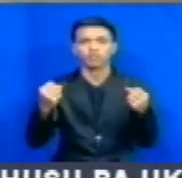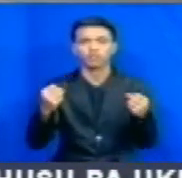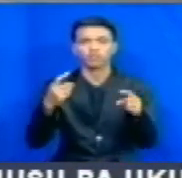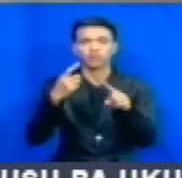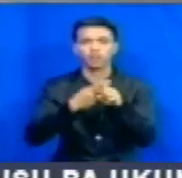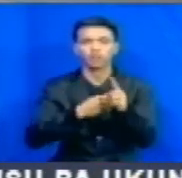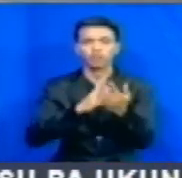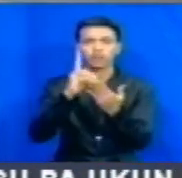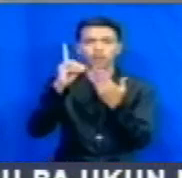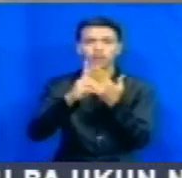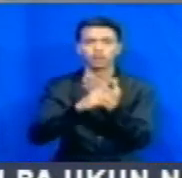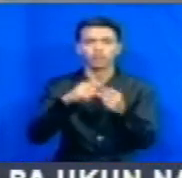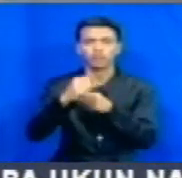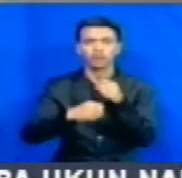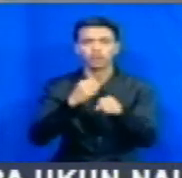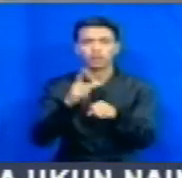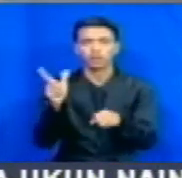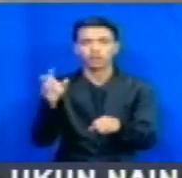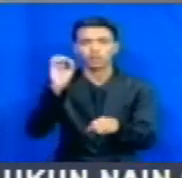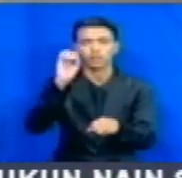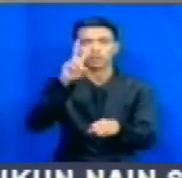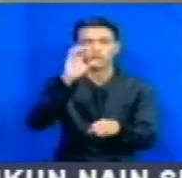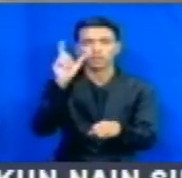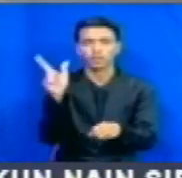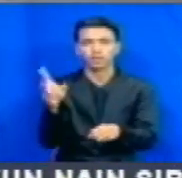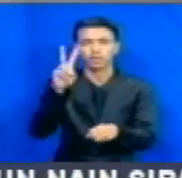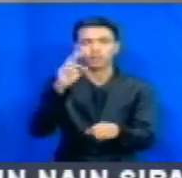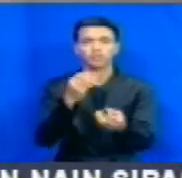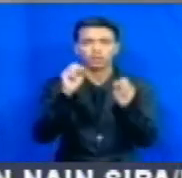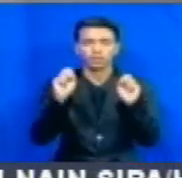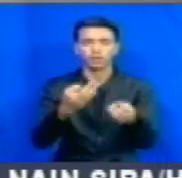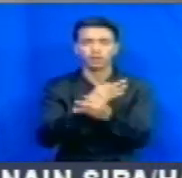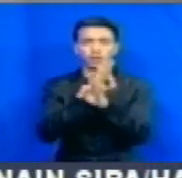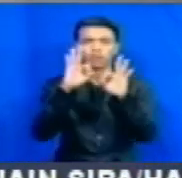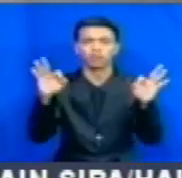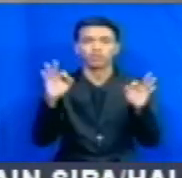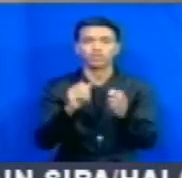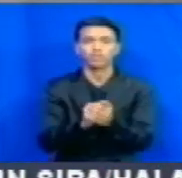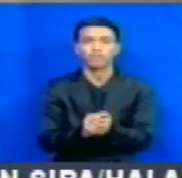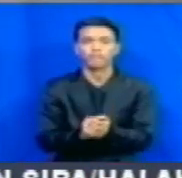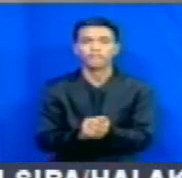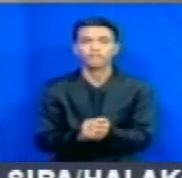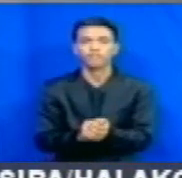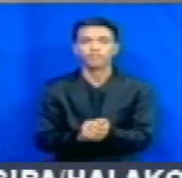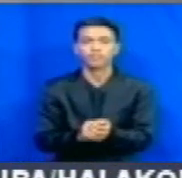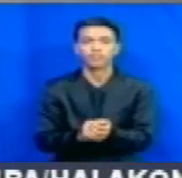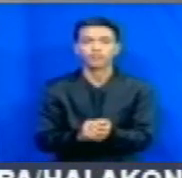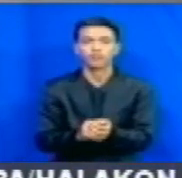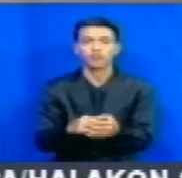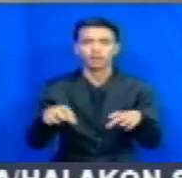bulan 12 ini 2022 ini bisa sudah rampung, sudah selesai. Ini anggaran